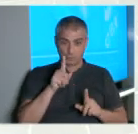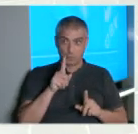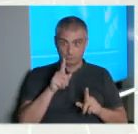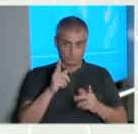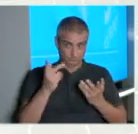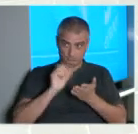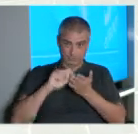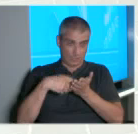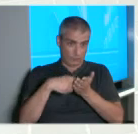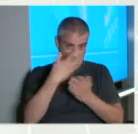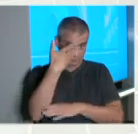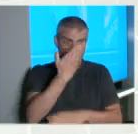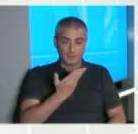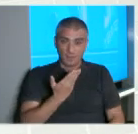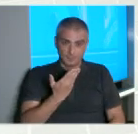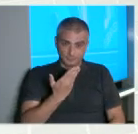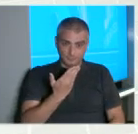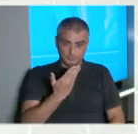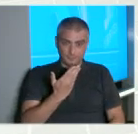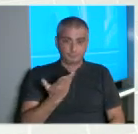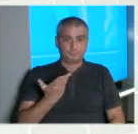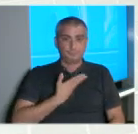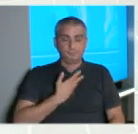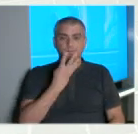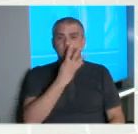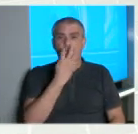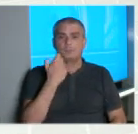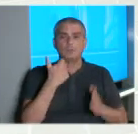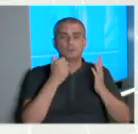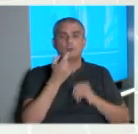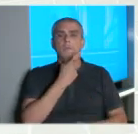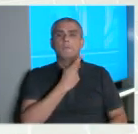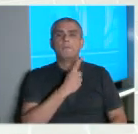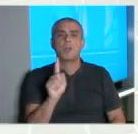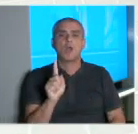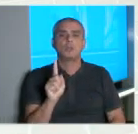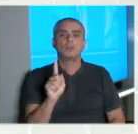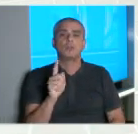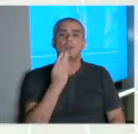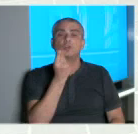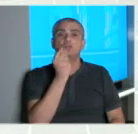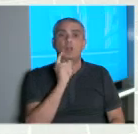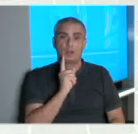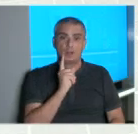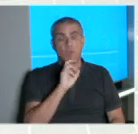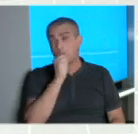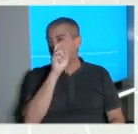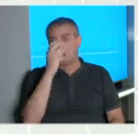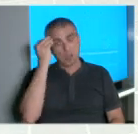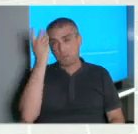הממשלה, זה האוצר, זה המדינה, קיבלה 460 מיליון שקל או